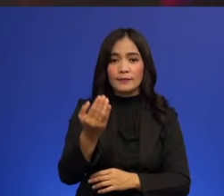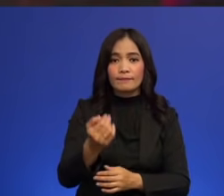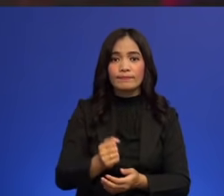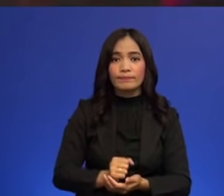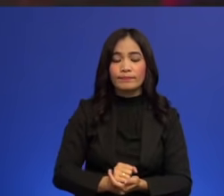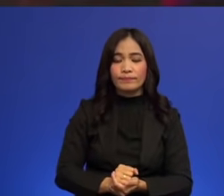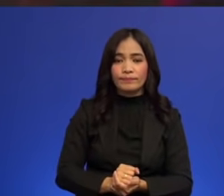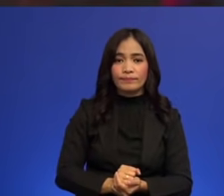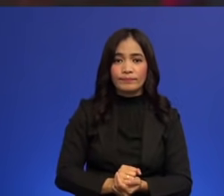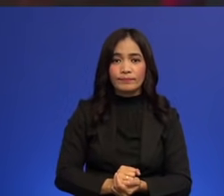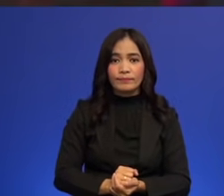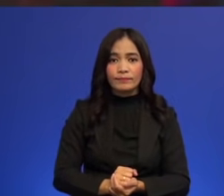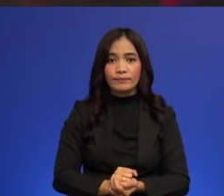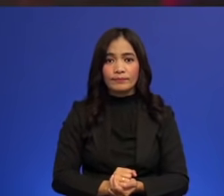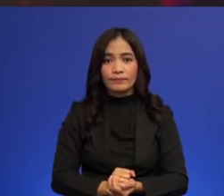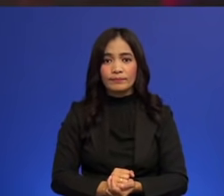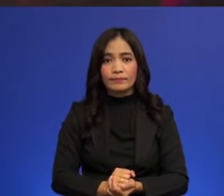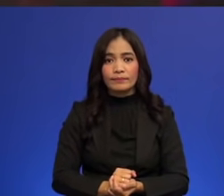kehidupan.